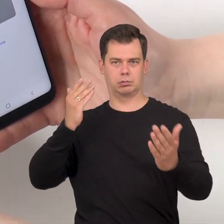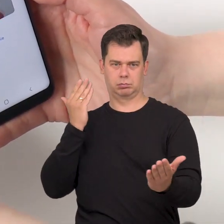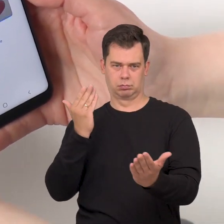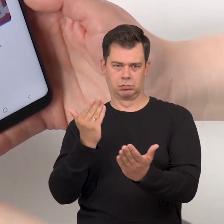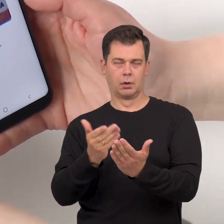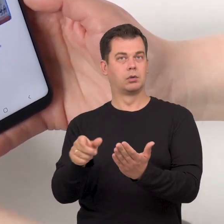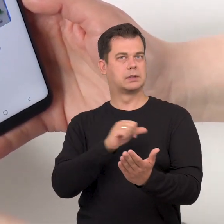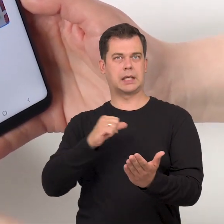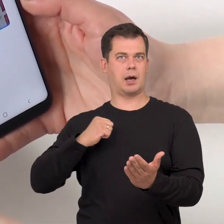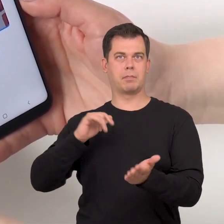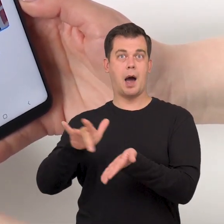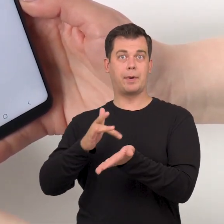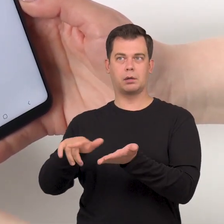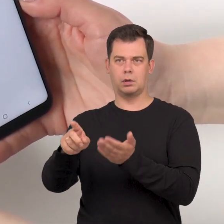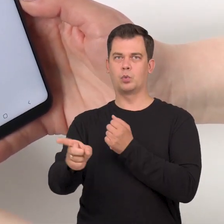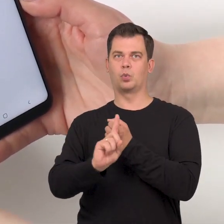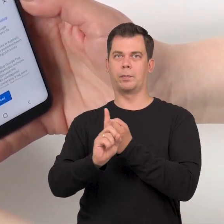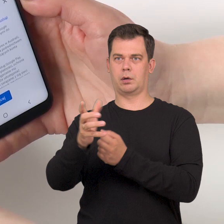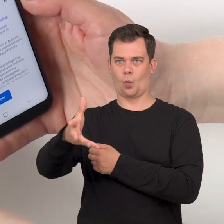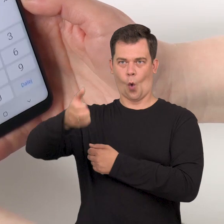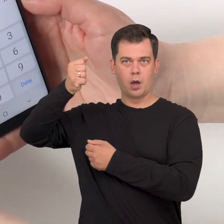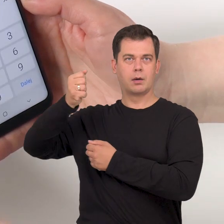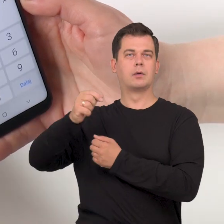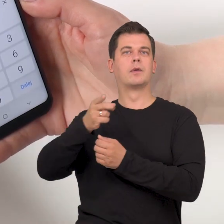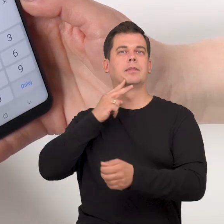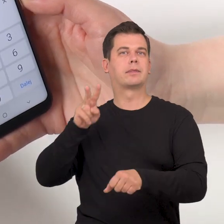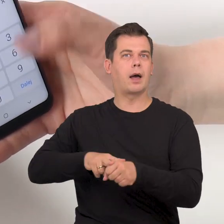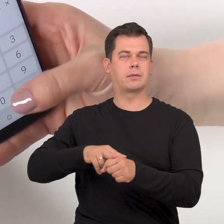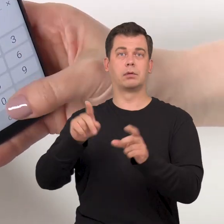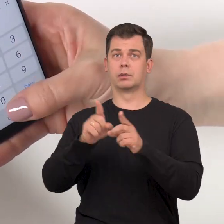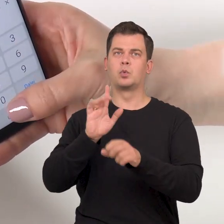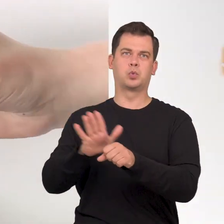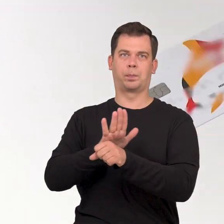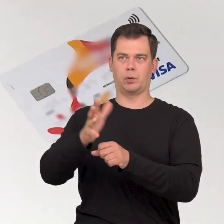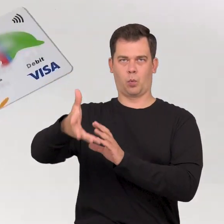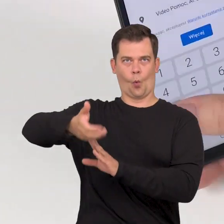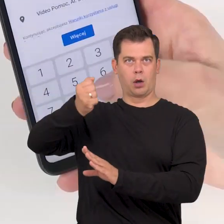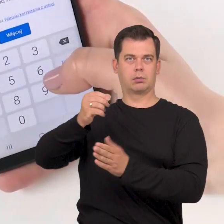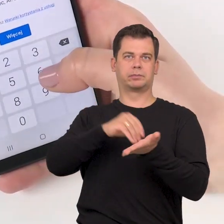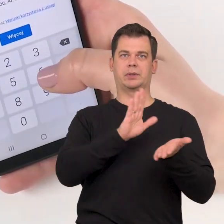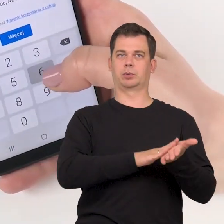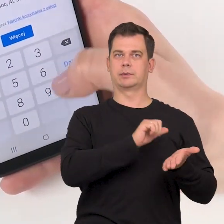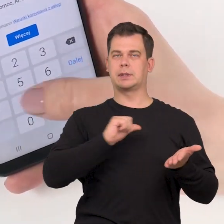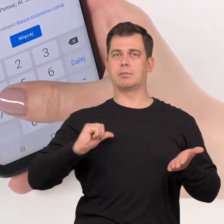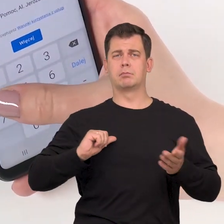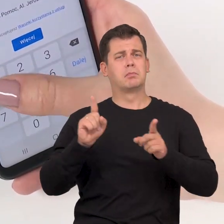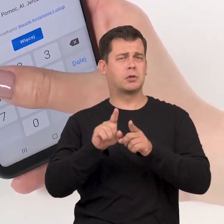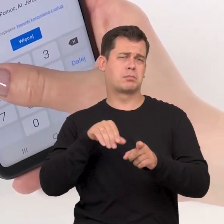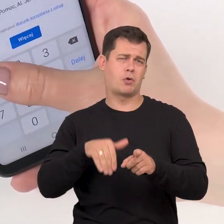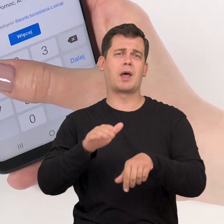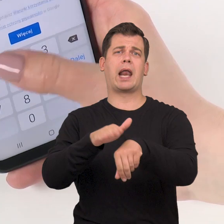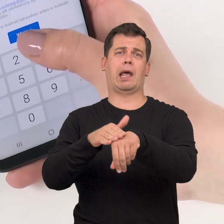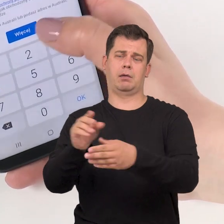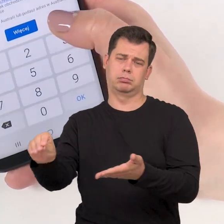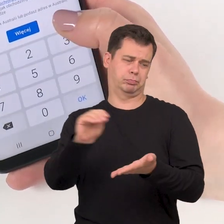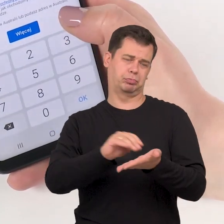to aplikacja powinna rozpoznać numer karty, datę ważności i uzupełni te dane automatycznie. Możesz też wpisać te